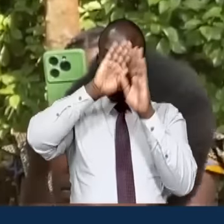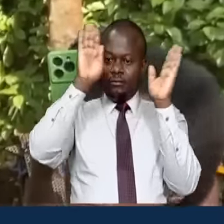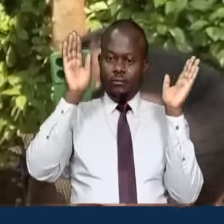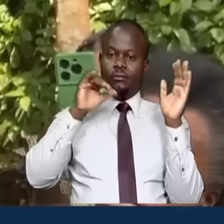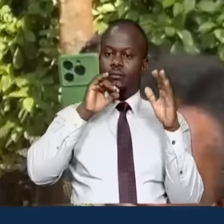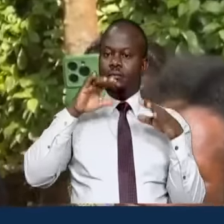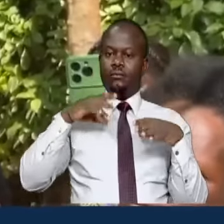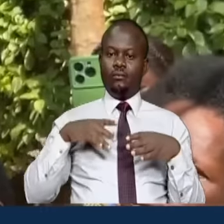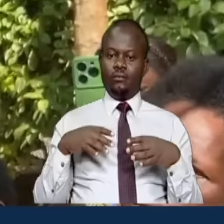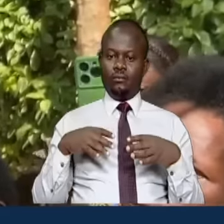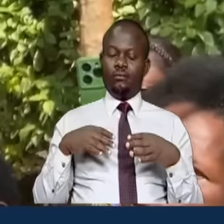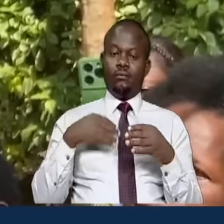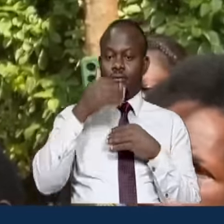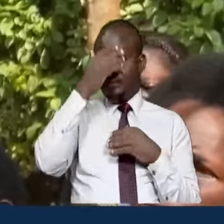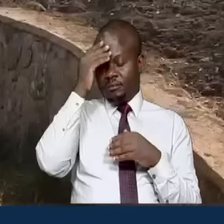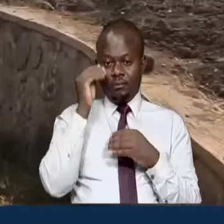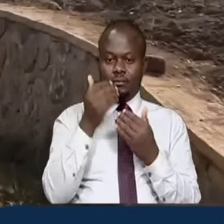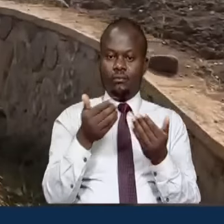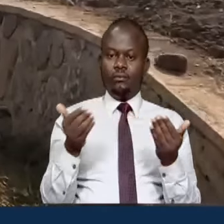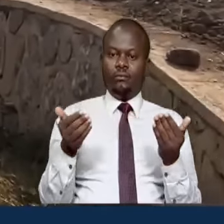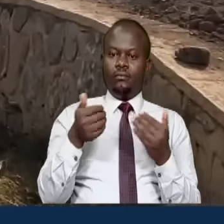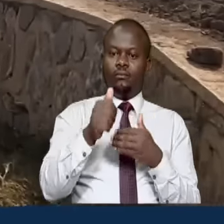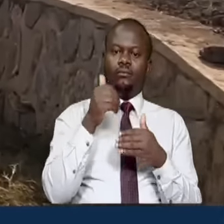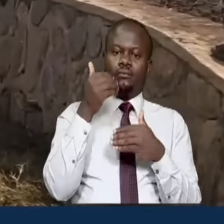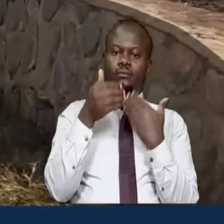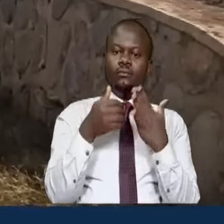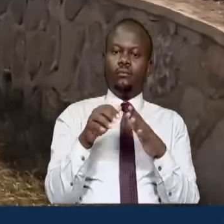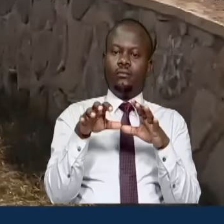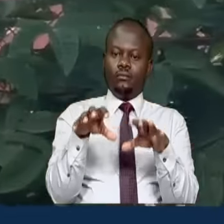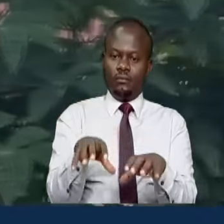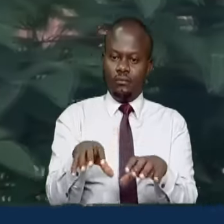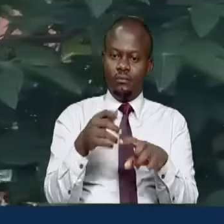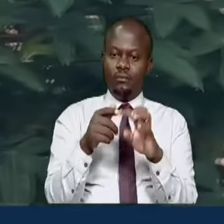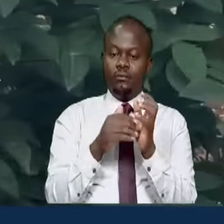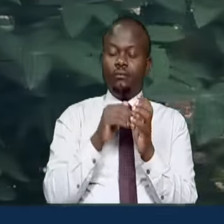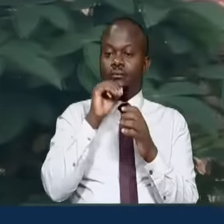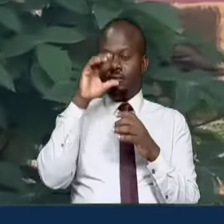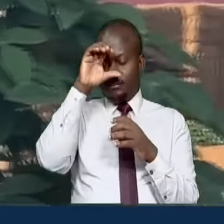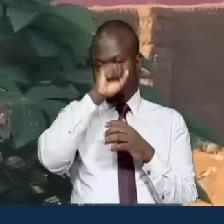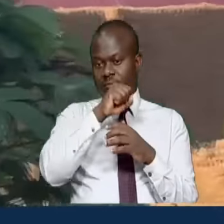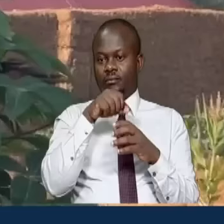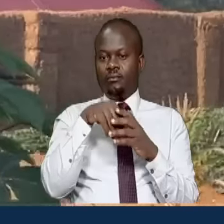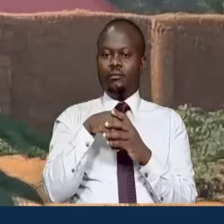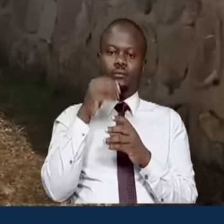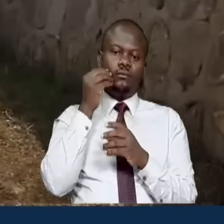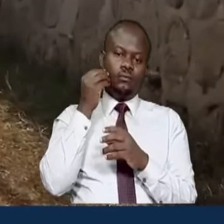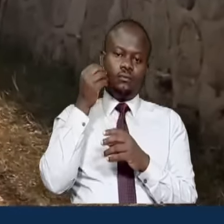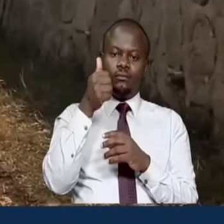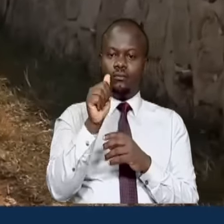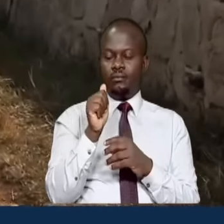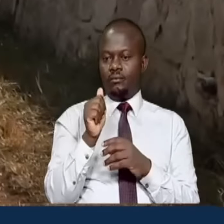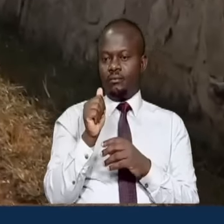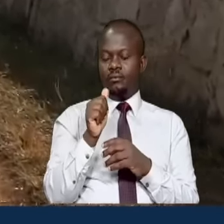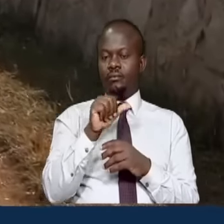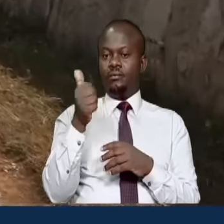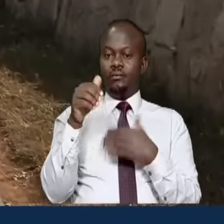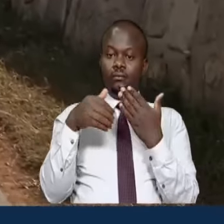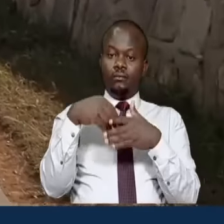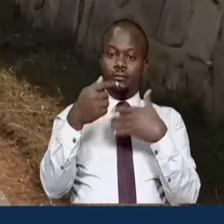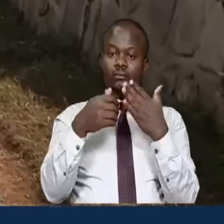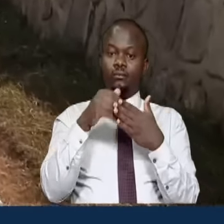bataruhuka, bakibagirwa abana babo bakagwingira nyamara nta cyabuze muri firigo zabo na stock, abandi bagahora bavuga